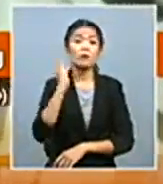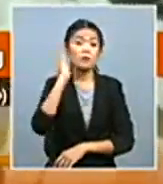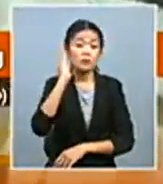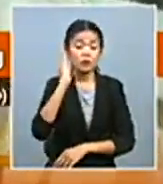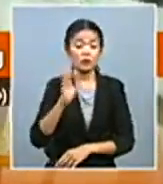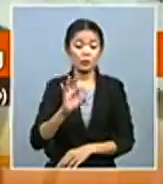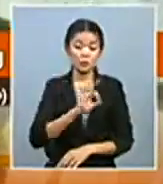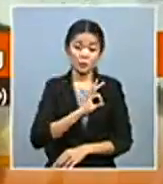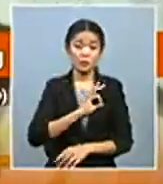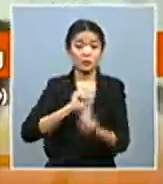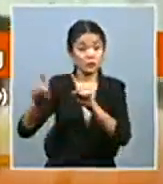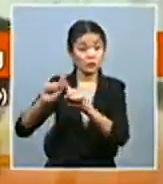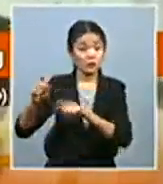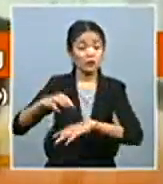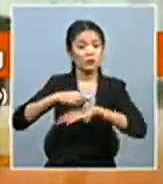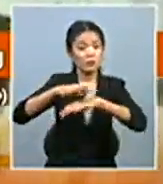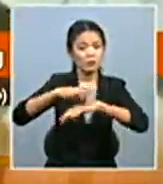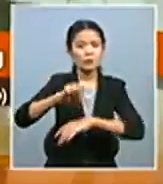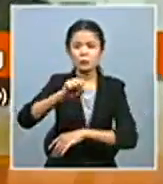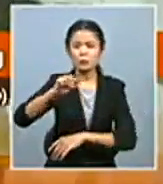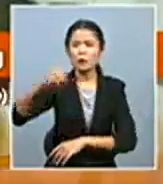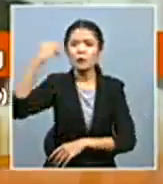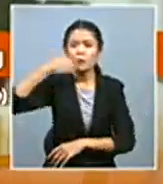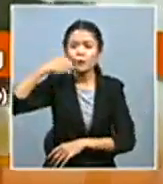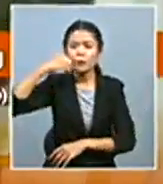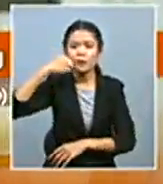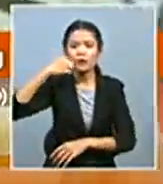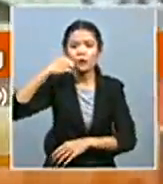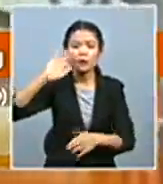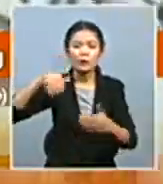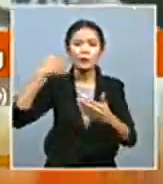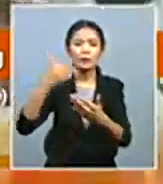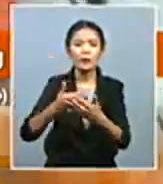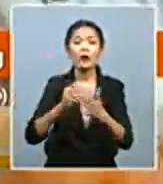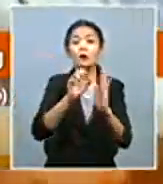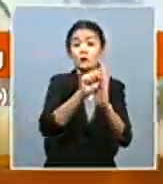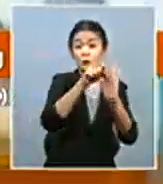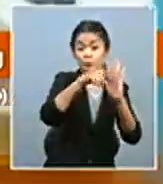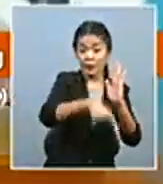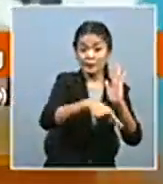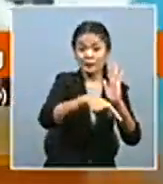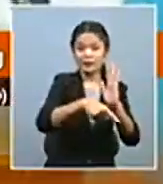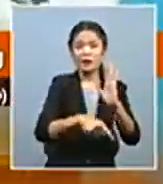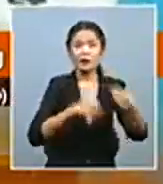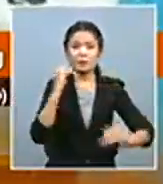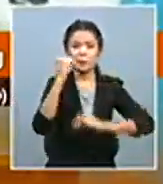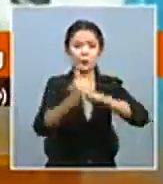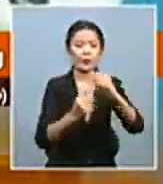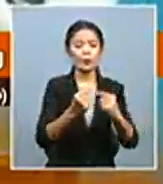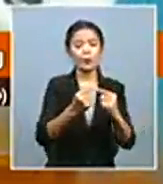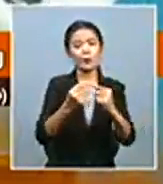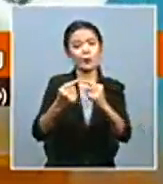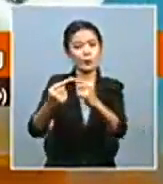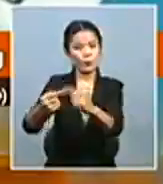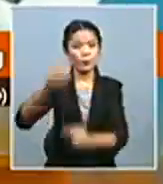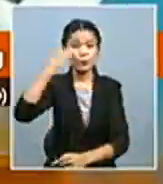กพรรคได้ดำรงตำแหน่งทางการเมืองมาอย่างยาวนานดังนั้นก็จึงทำให้จังหวัดสุพรรณบุรีครับได้รับการพัฒนาอย่างต่อเนื่องกล